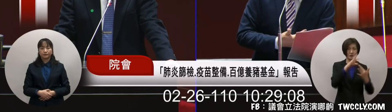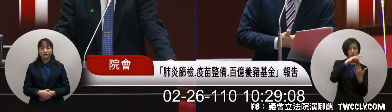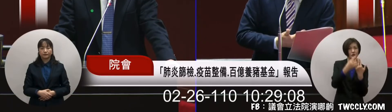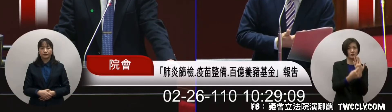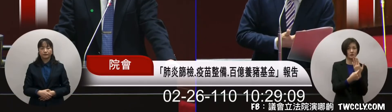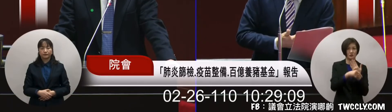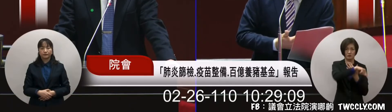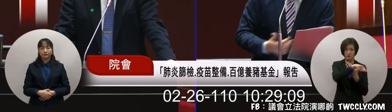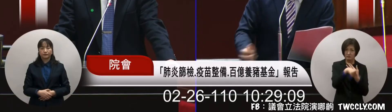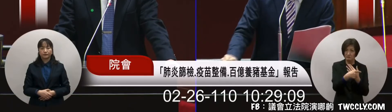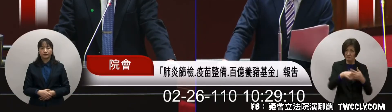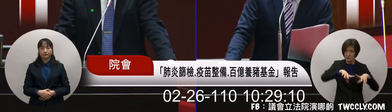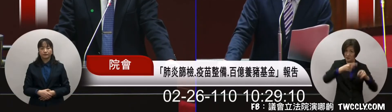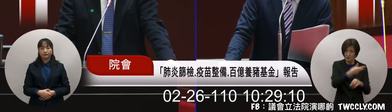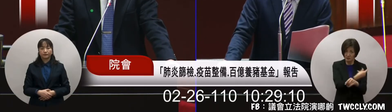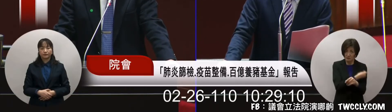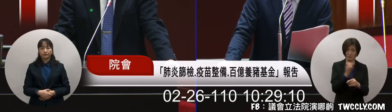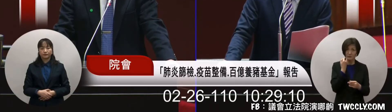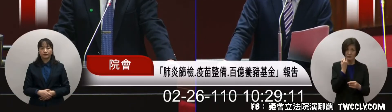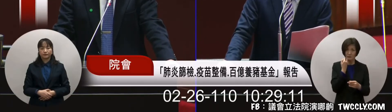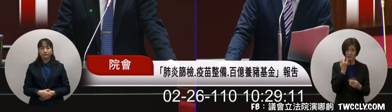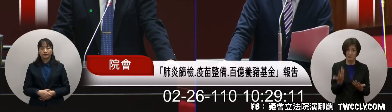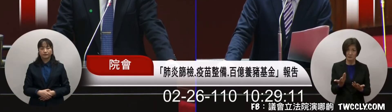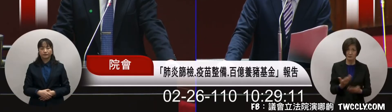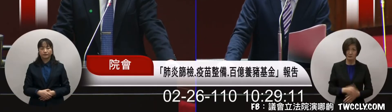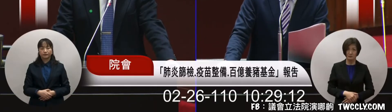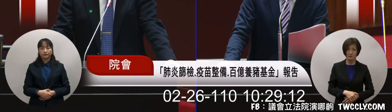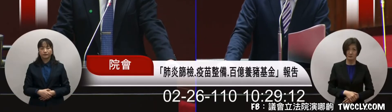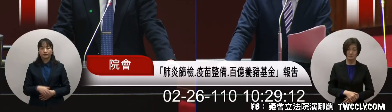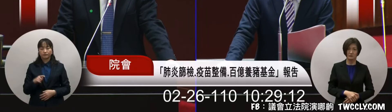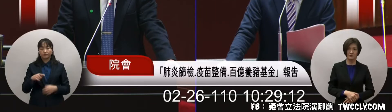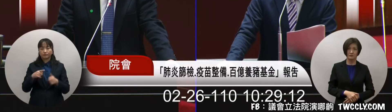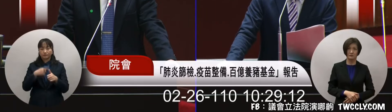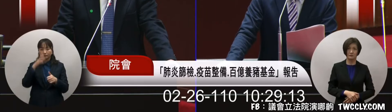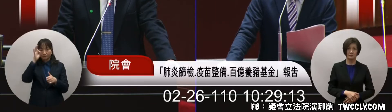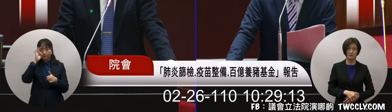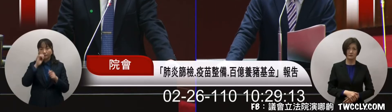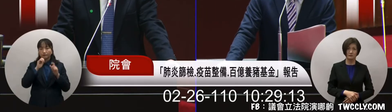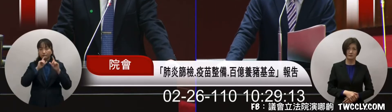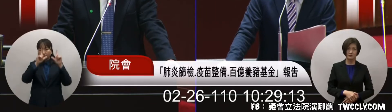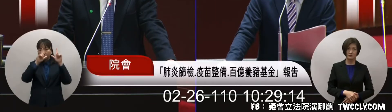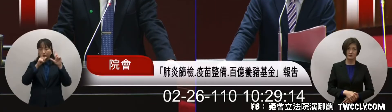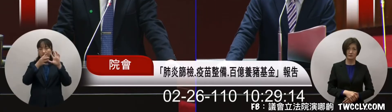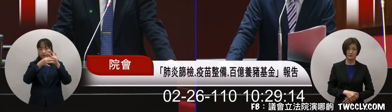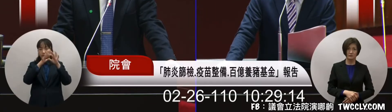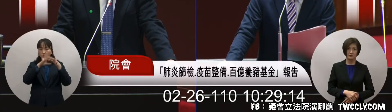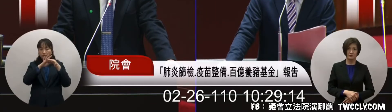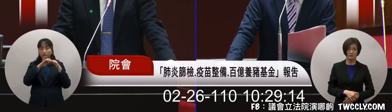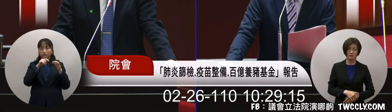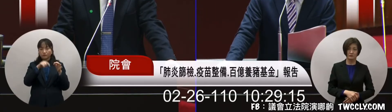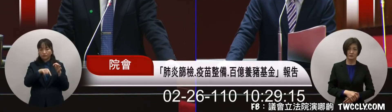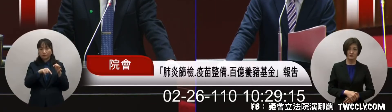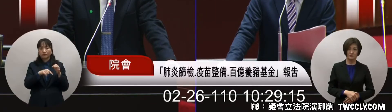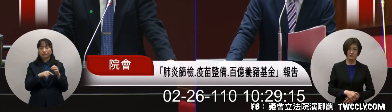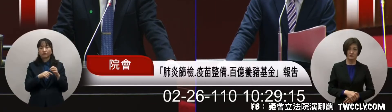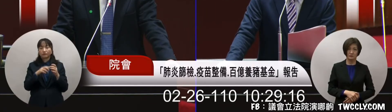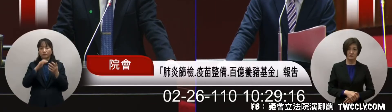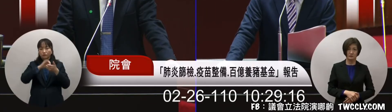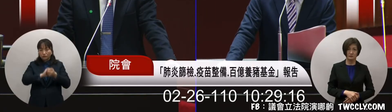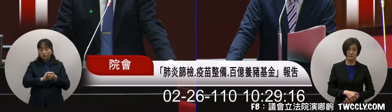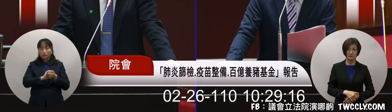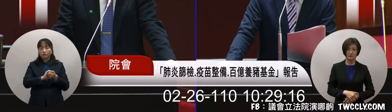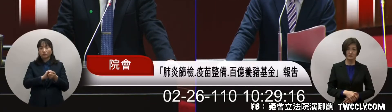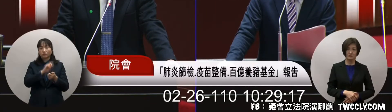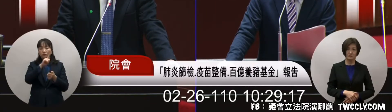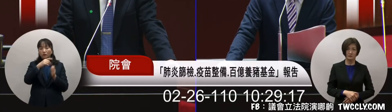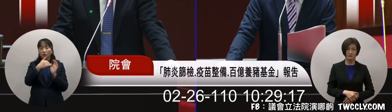有可能可以施打到疫苗吗？ 对，当然这个要看冬哈，就是我们这个冬奥哈的一个决定，它的一